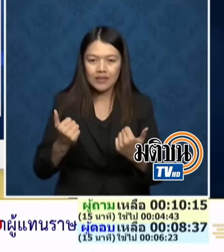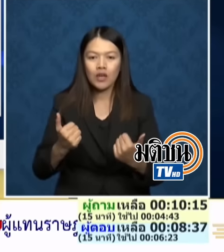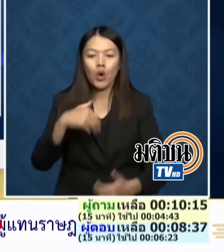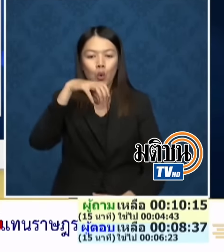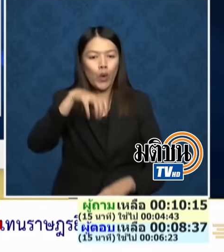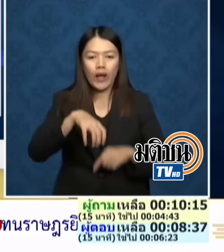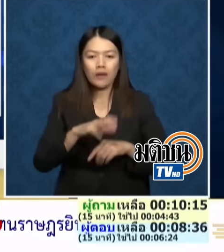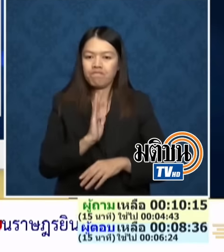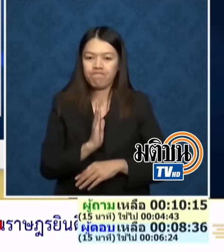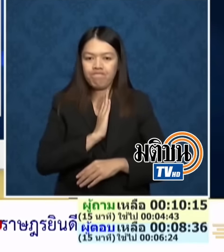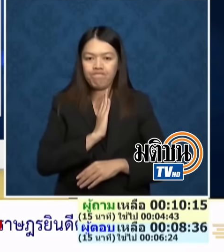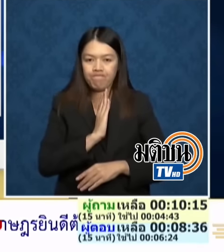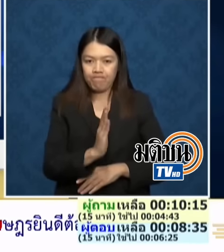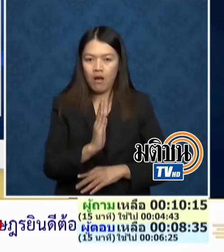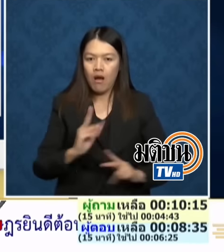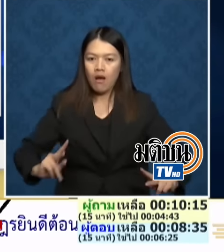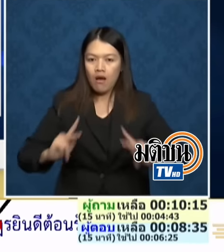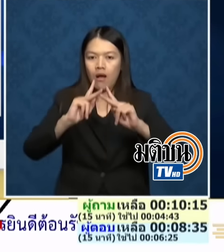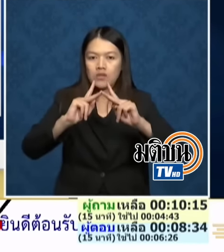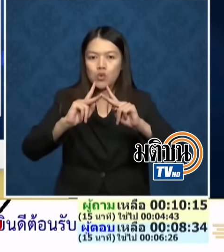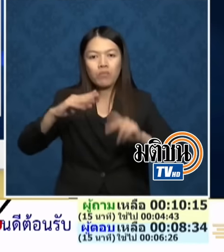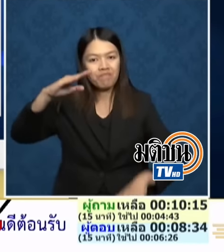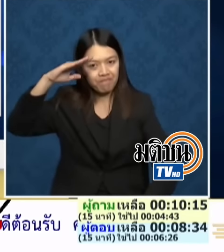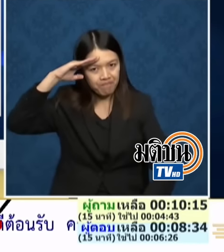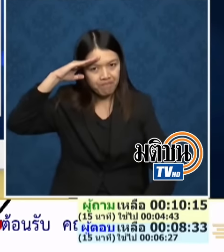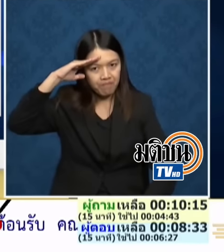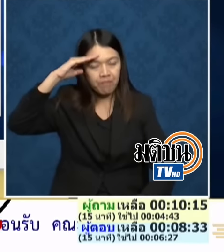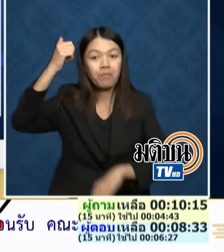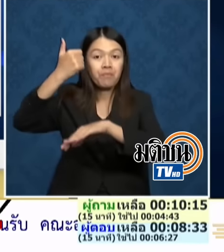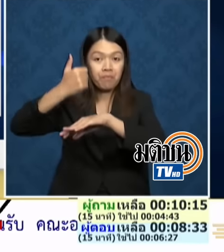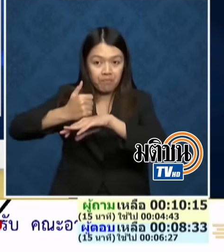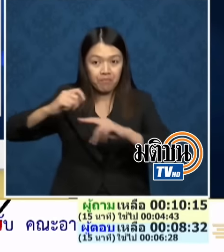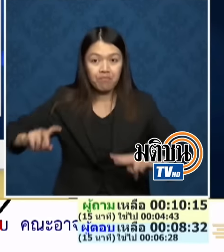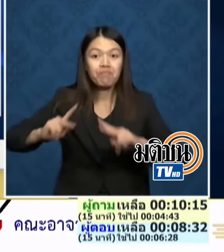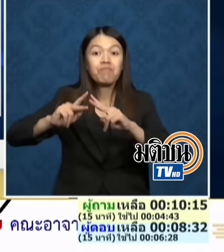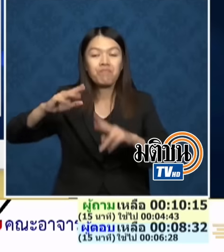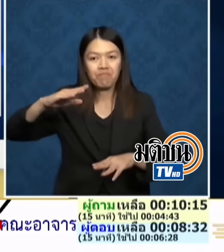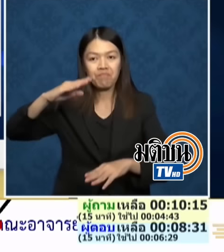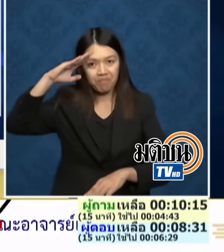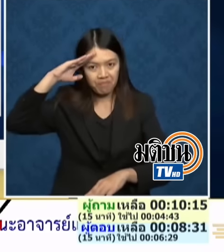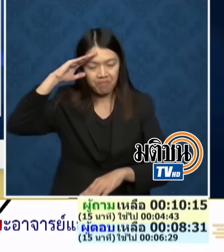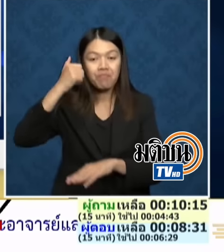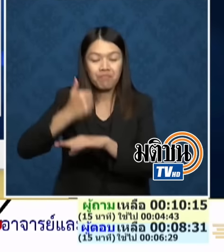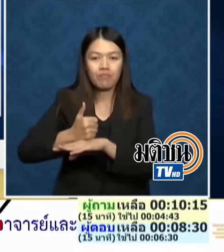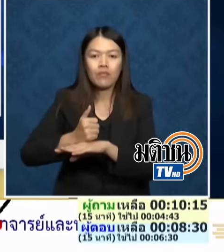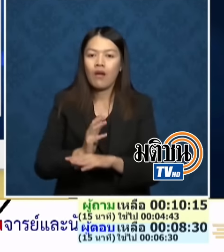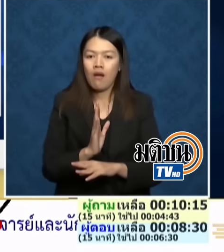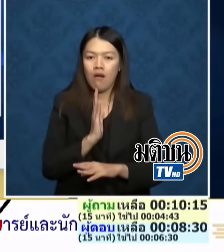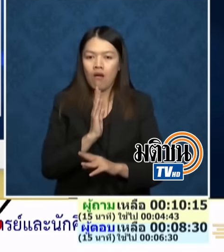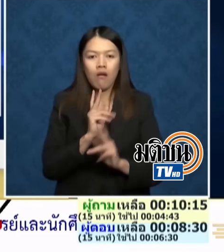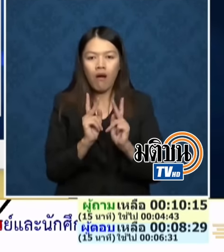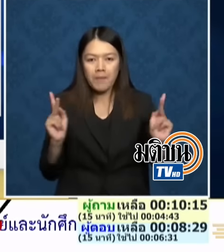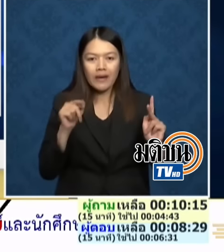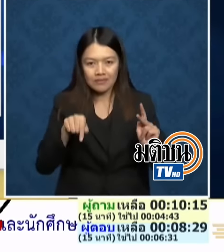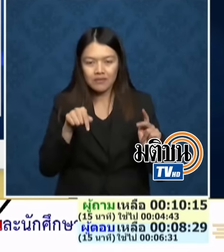ล่างคือมอบหมายให้กระทรวงกำละโมโดยมีท่รปลวาการกimetปเป็นกรมการกลางในการสราง